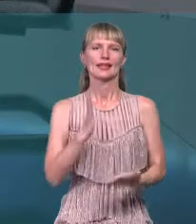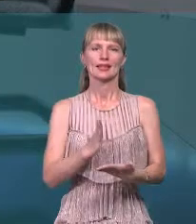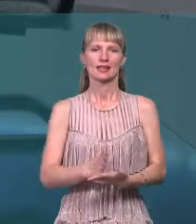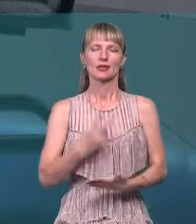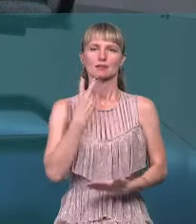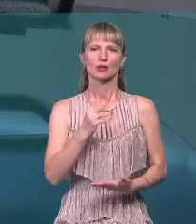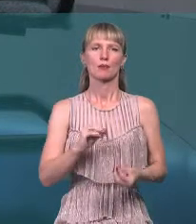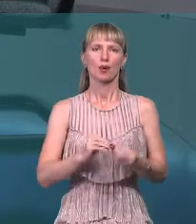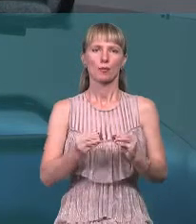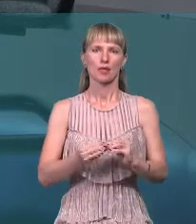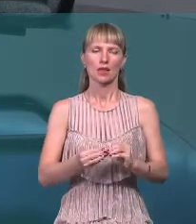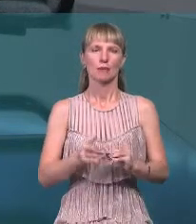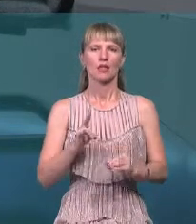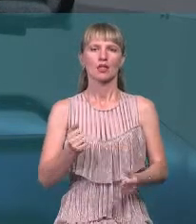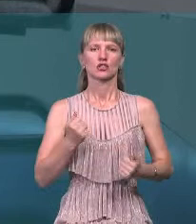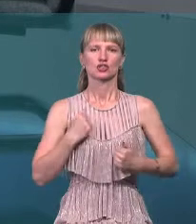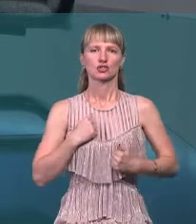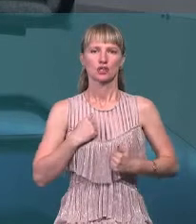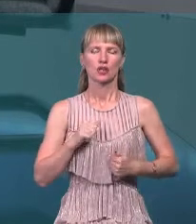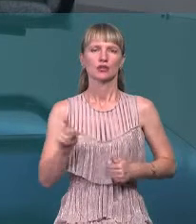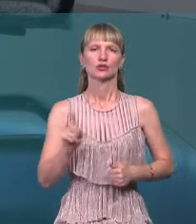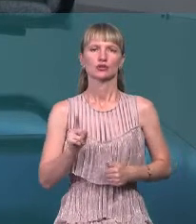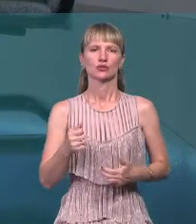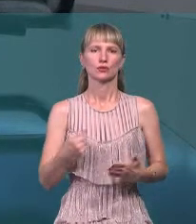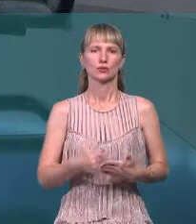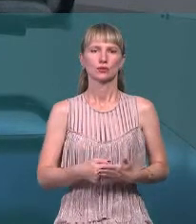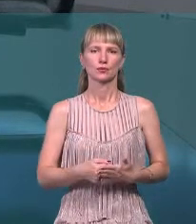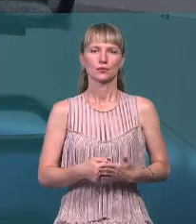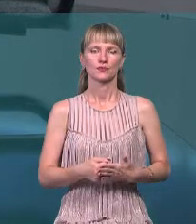бачимо, проблема навіть у нас, на жаль, щодо